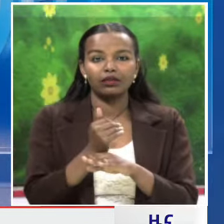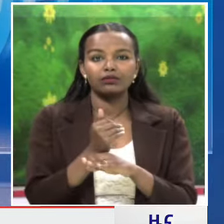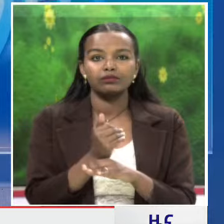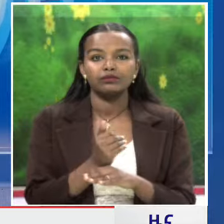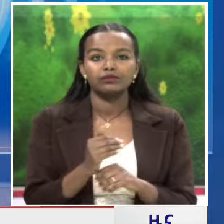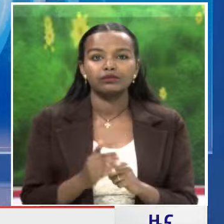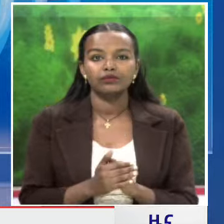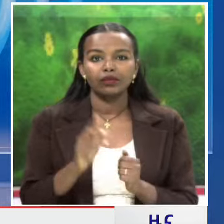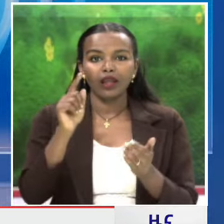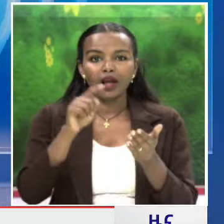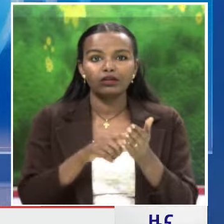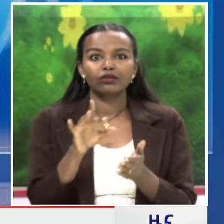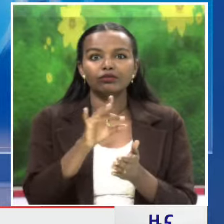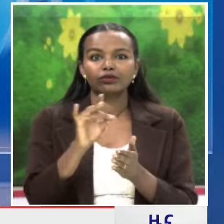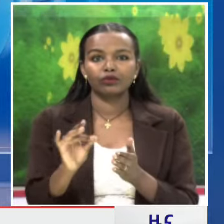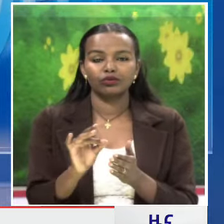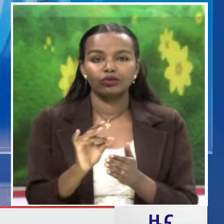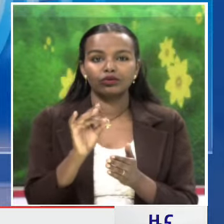ስላደረግ